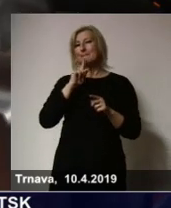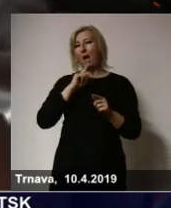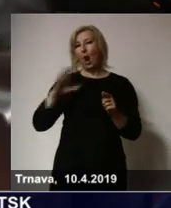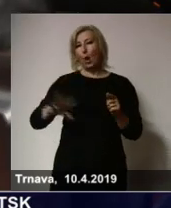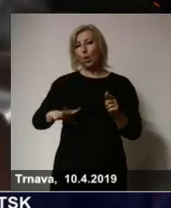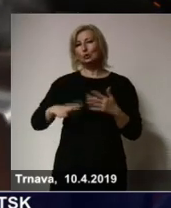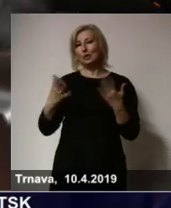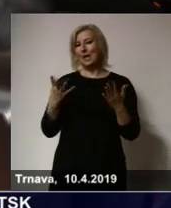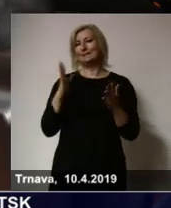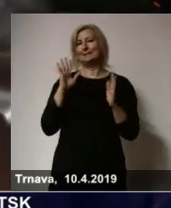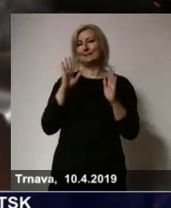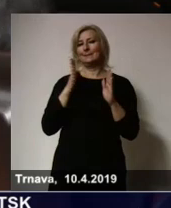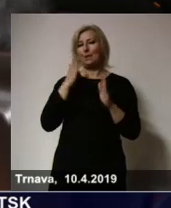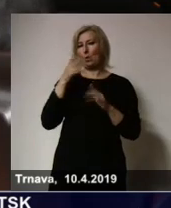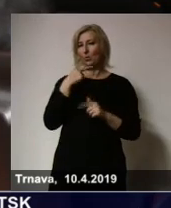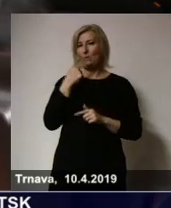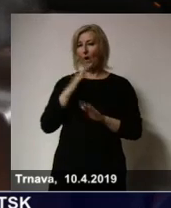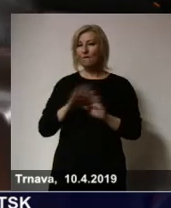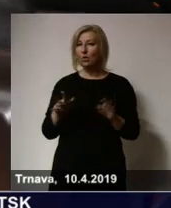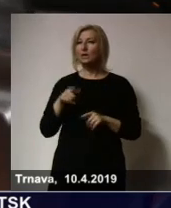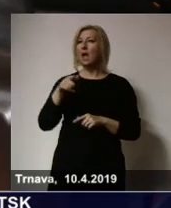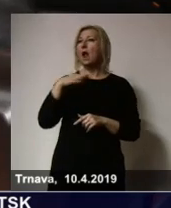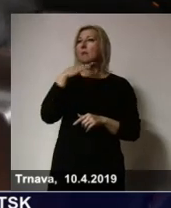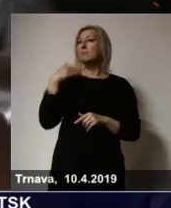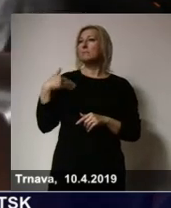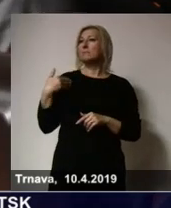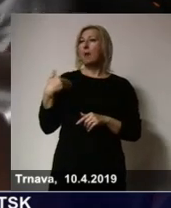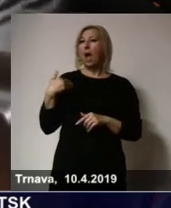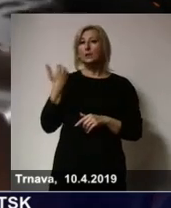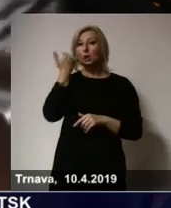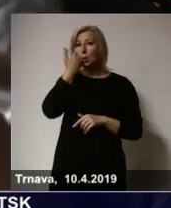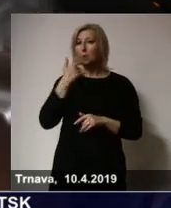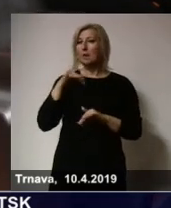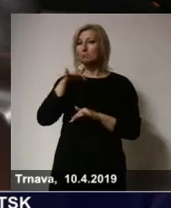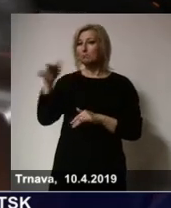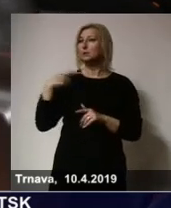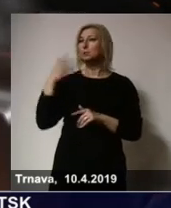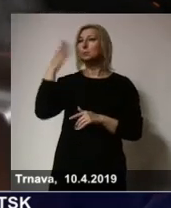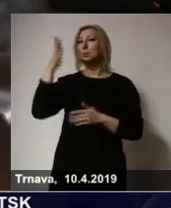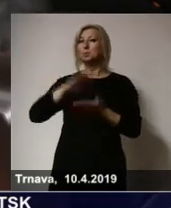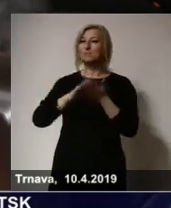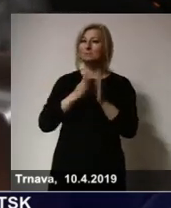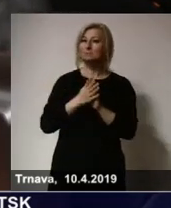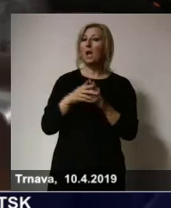ľudí, ktorí sa majú ambíciu ženiť, ale aj funkčne starších,